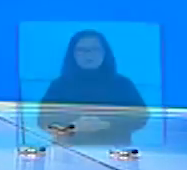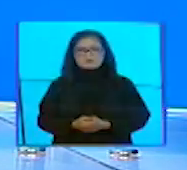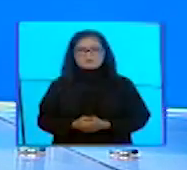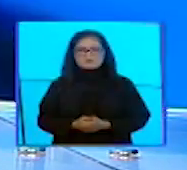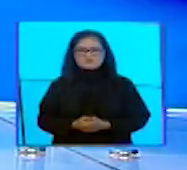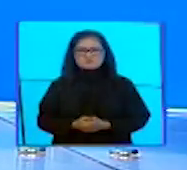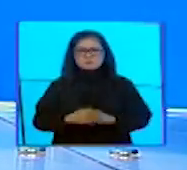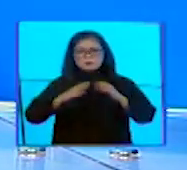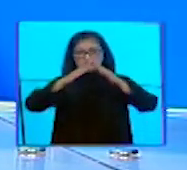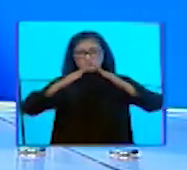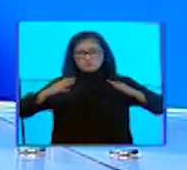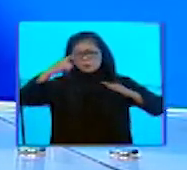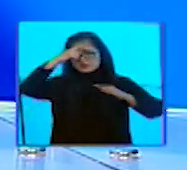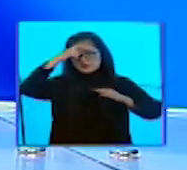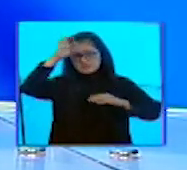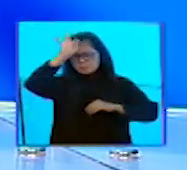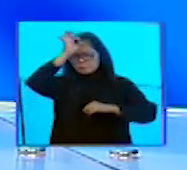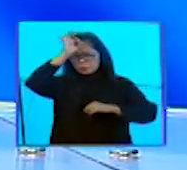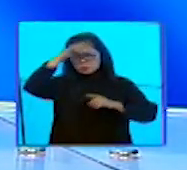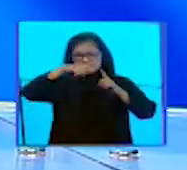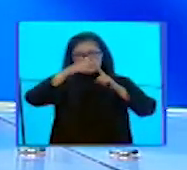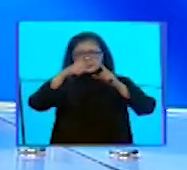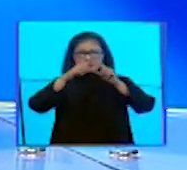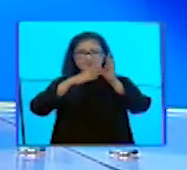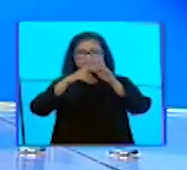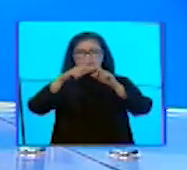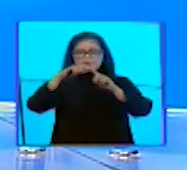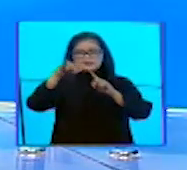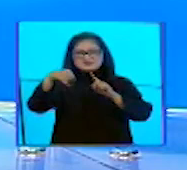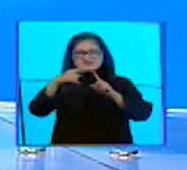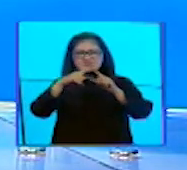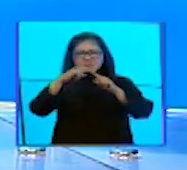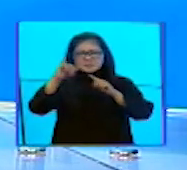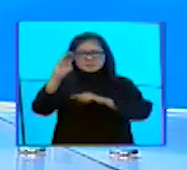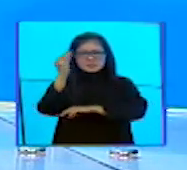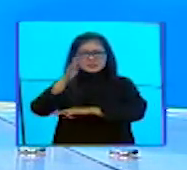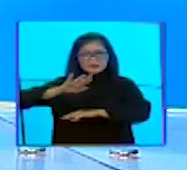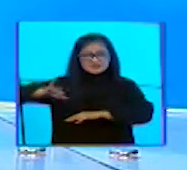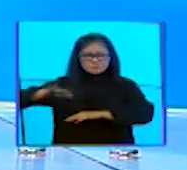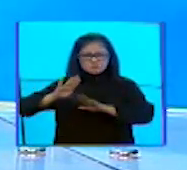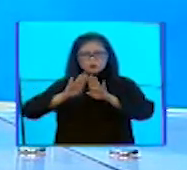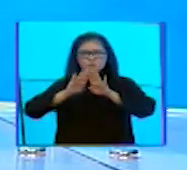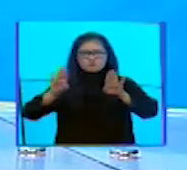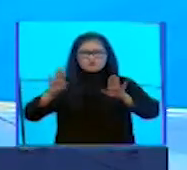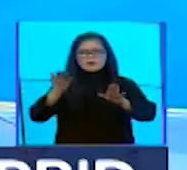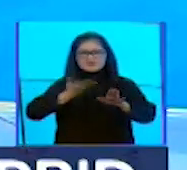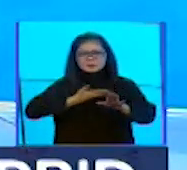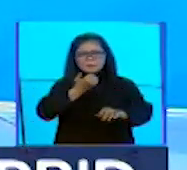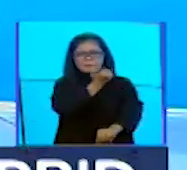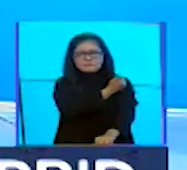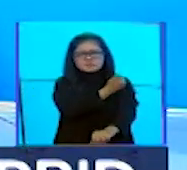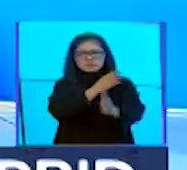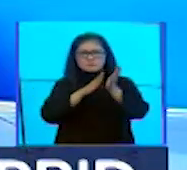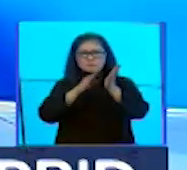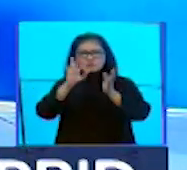Kembali bersama kami, Rumah Sakit Polri Kramat Jati Jakarta Timur membuka pelayanan vaksinasi Moderna bagi masyarakat